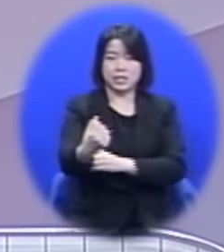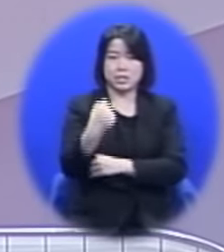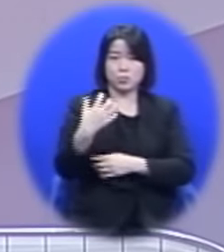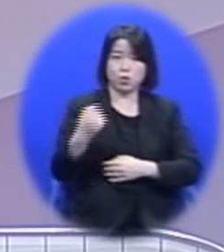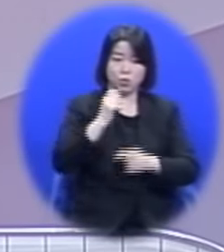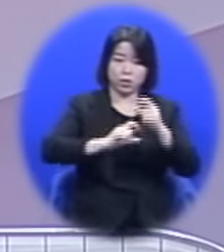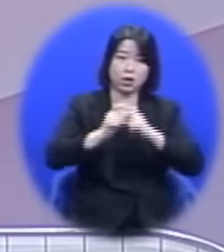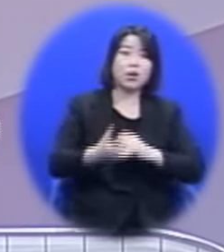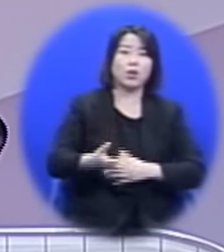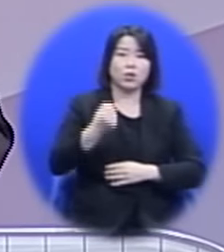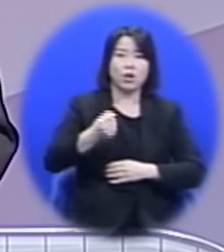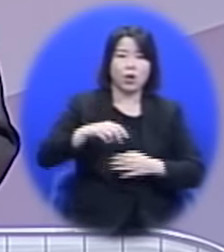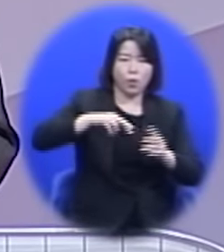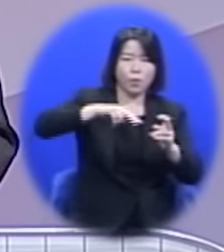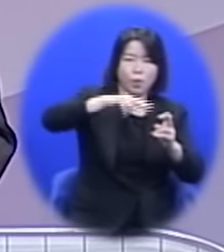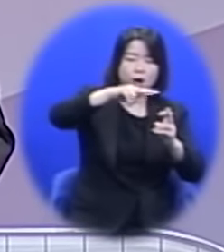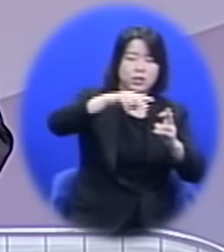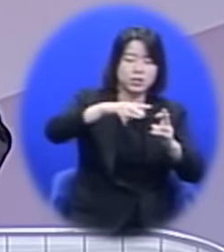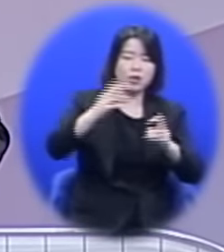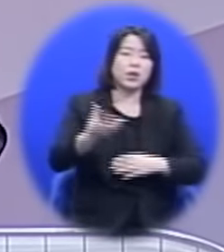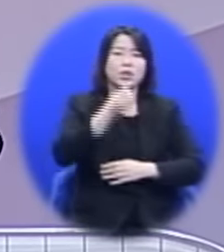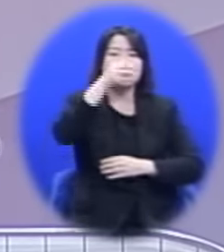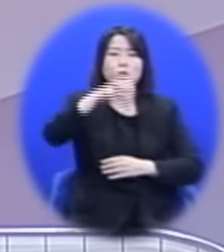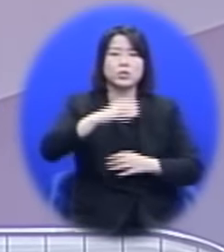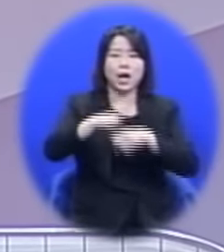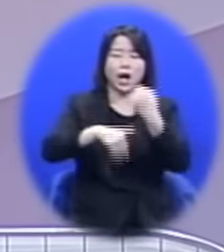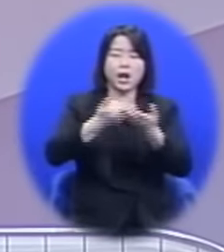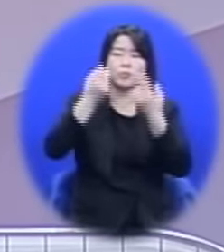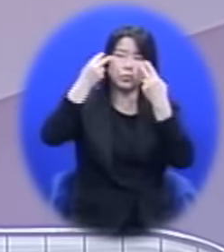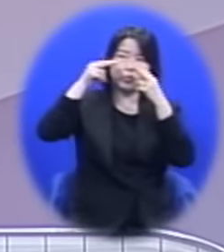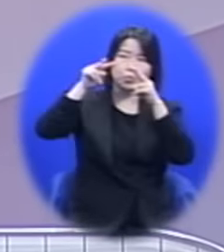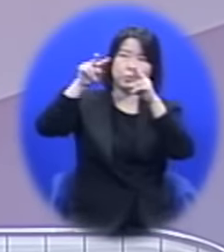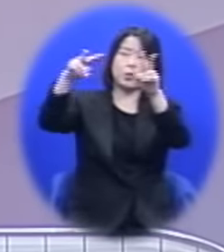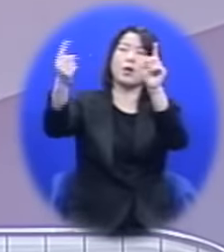올라가서 시온에서 하나님을 우러러 뵐 것입니다.